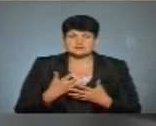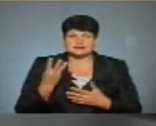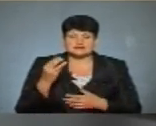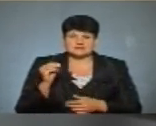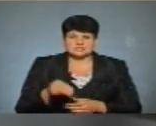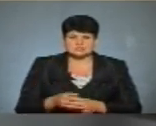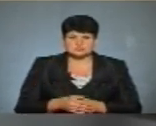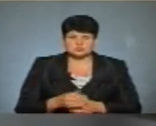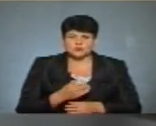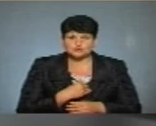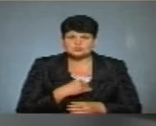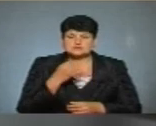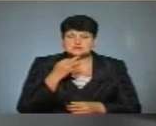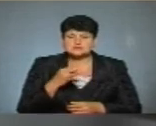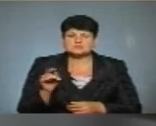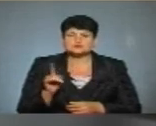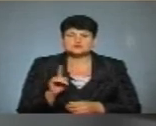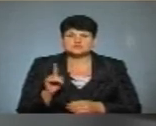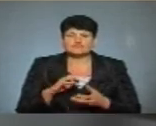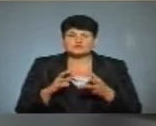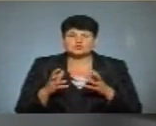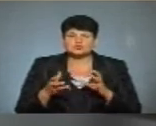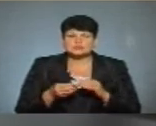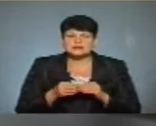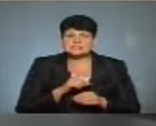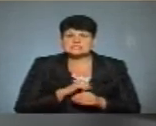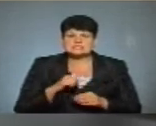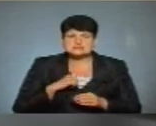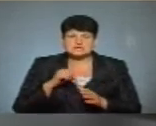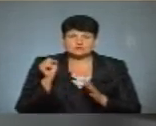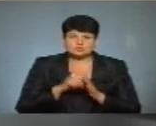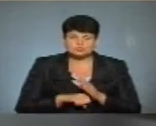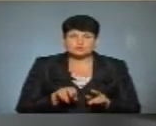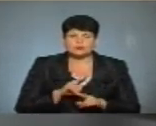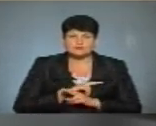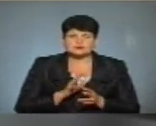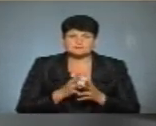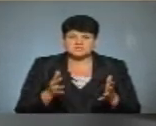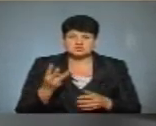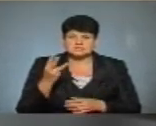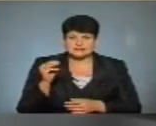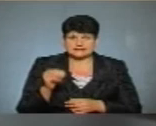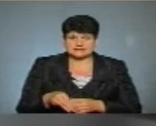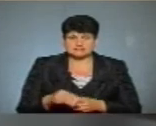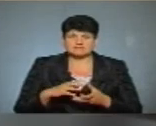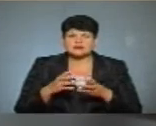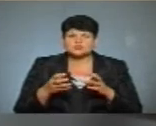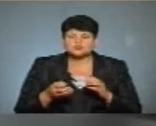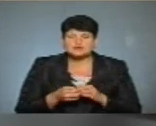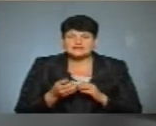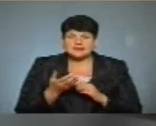тисячі. Хочу зазначити, що в результаті самогубства померло більше 3 тисяч. В